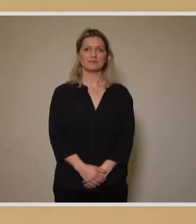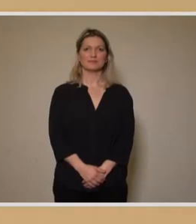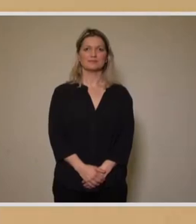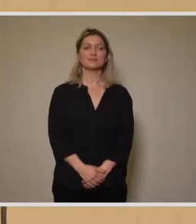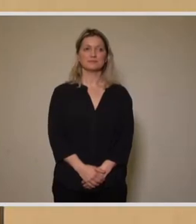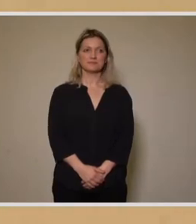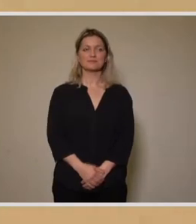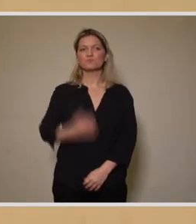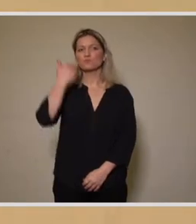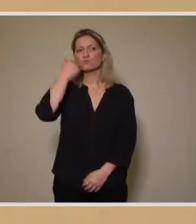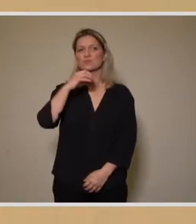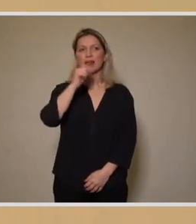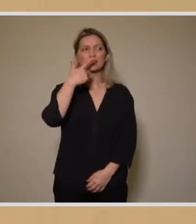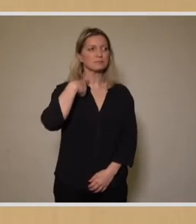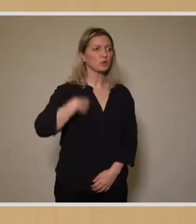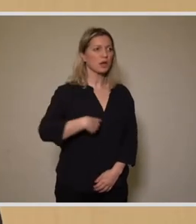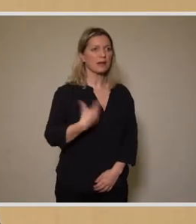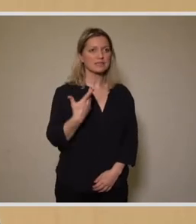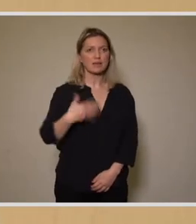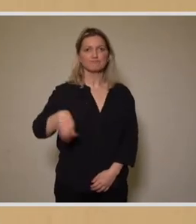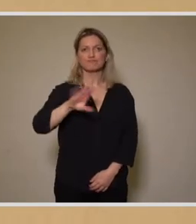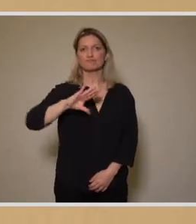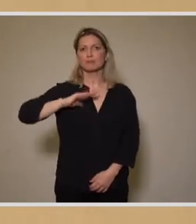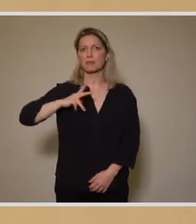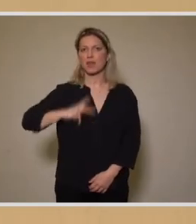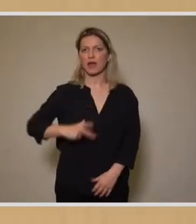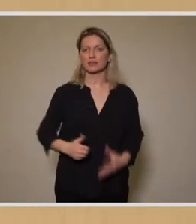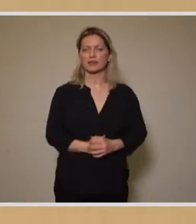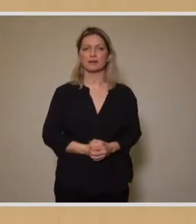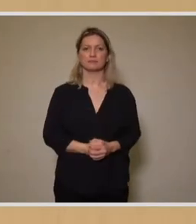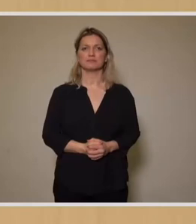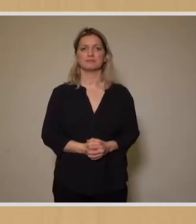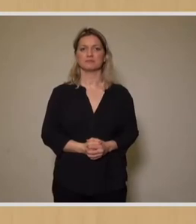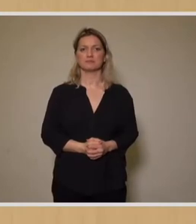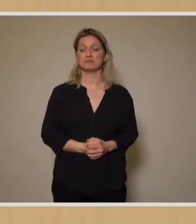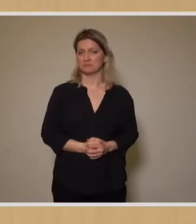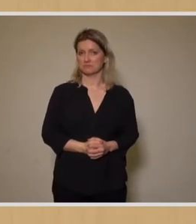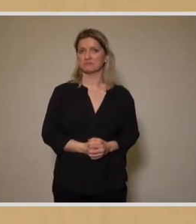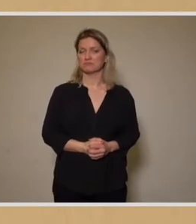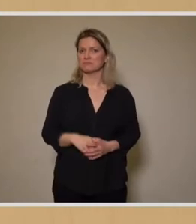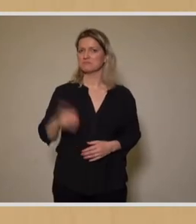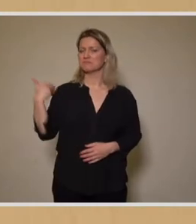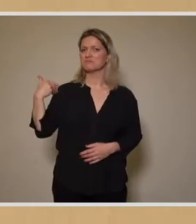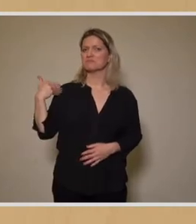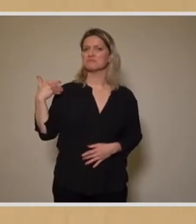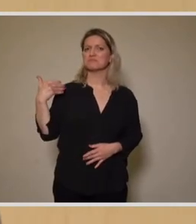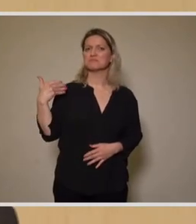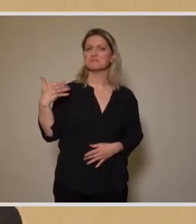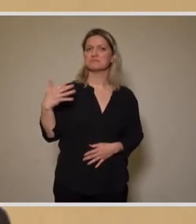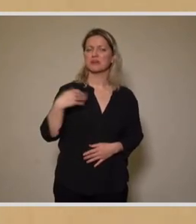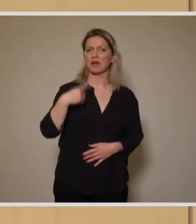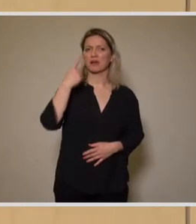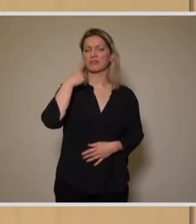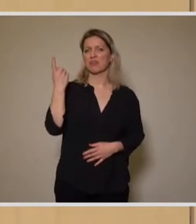Herr erster Bürgermeister, meine Damen und Herren, lange sah es ja so aus, als hätte dem Sachsenbad das letzte Stündlein geschlagen. Es gibt